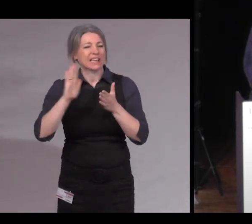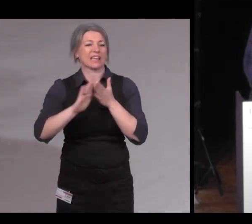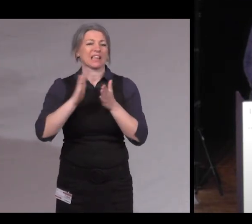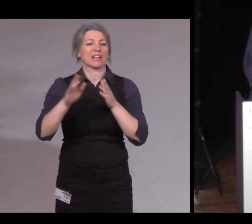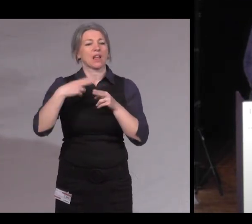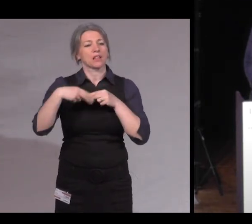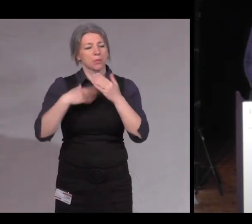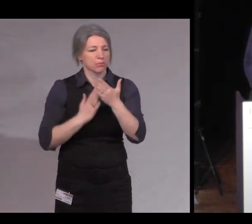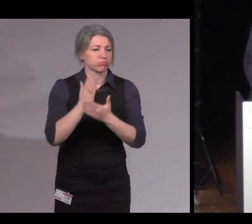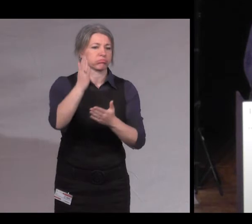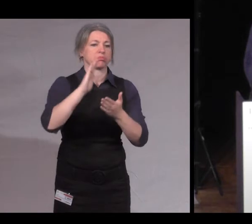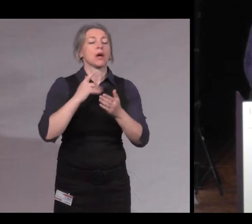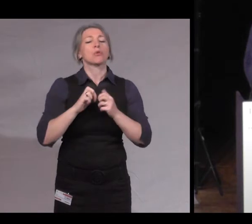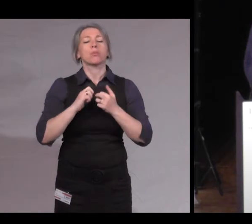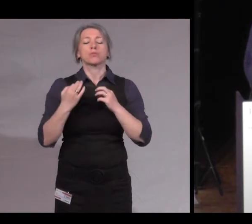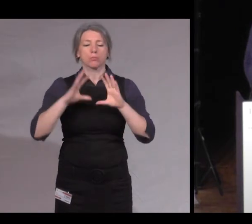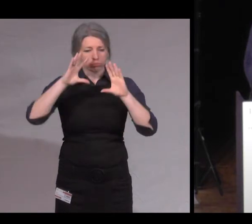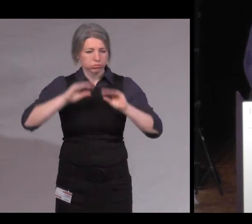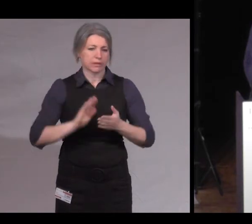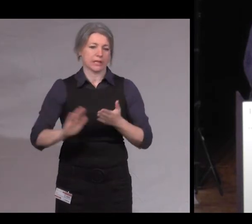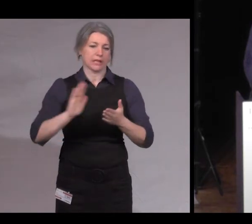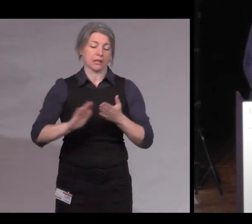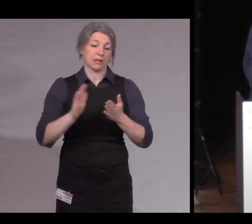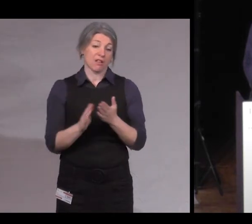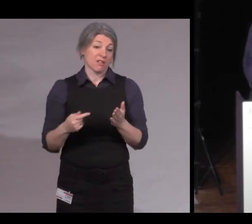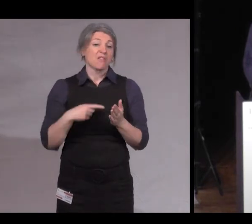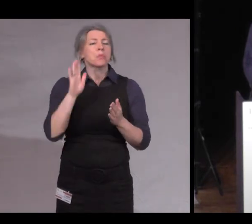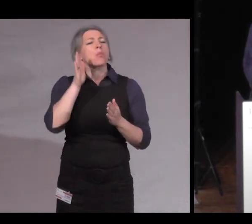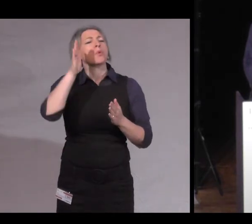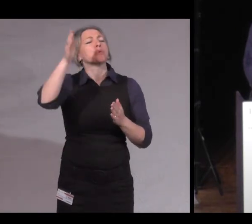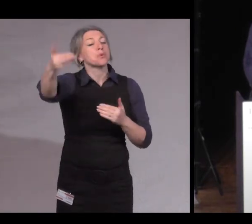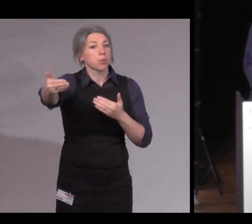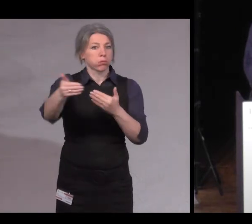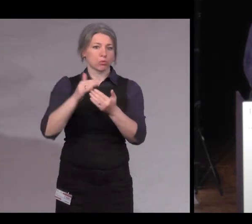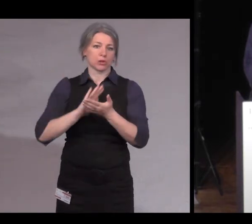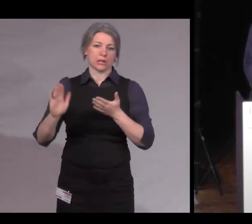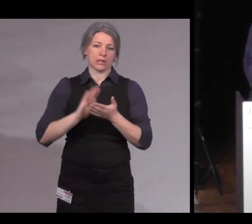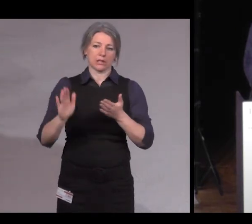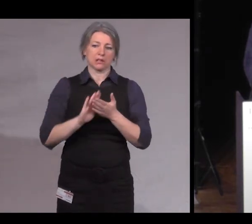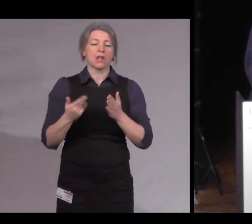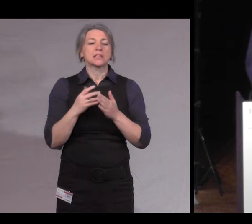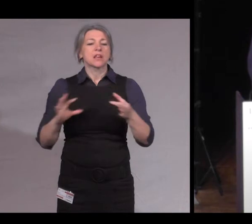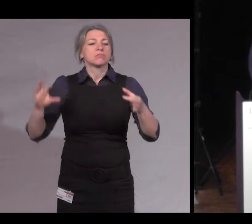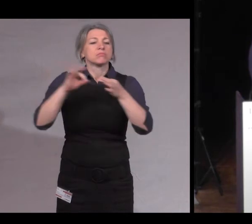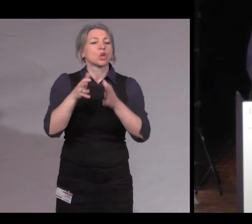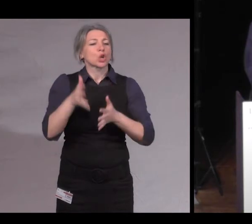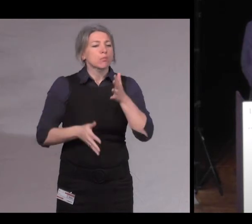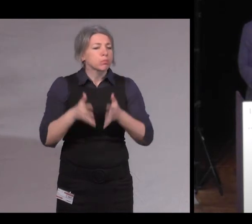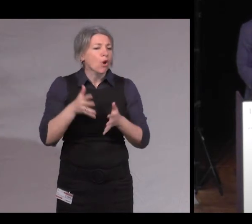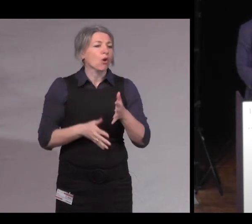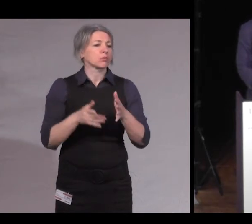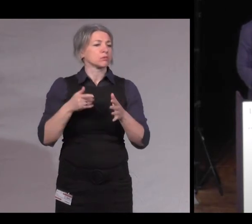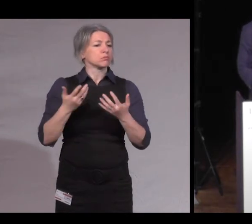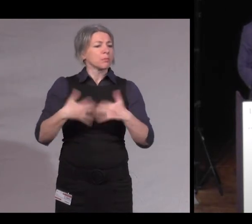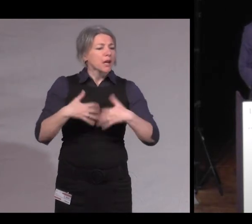řešení problémů. Blízká budoucnost, která se v podstatě stává už současností, je autonomní robotizace a online podpora systému,